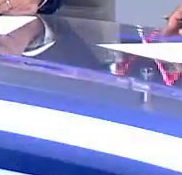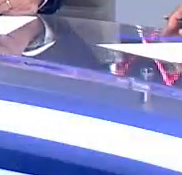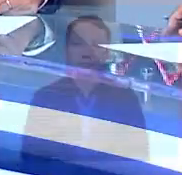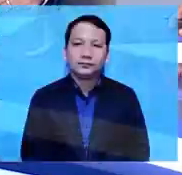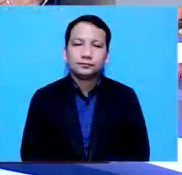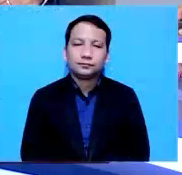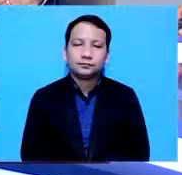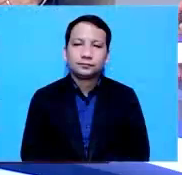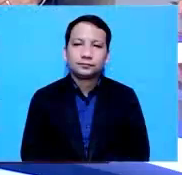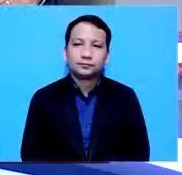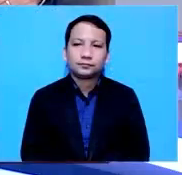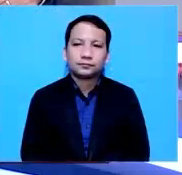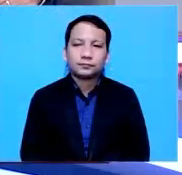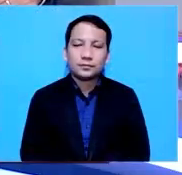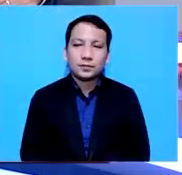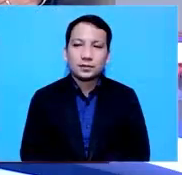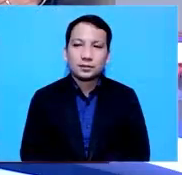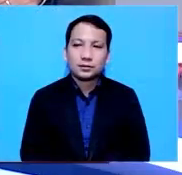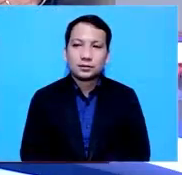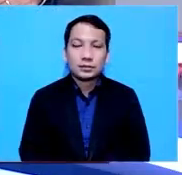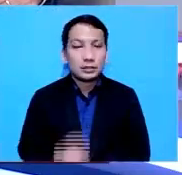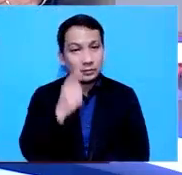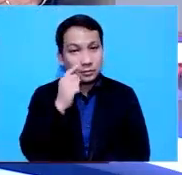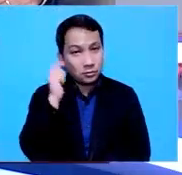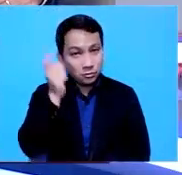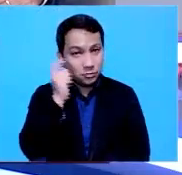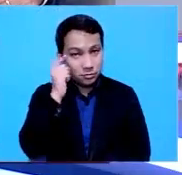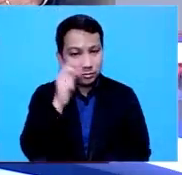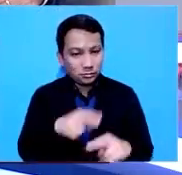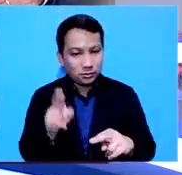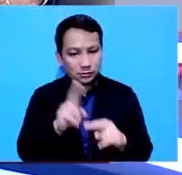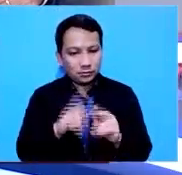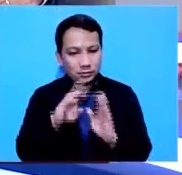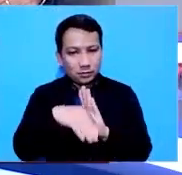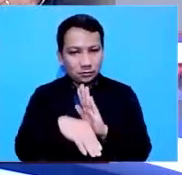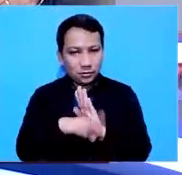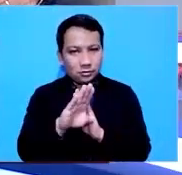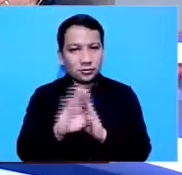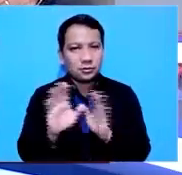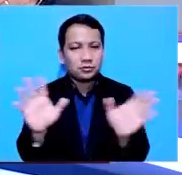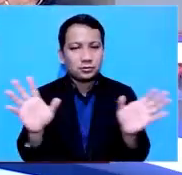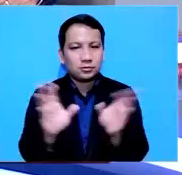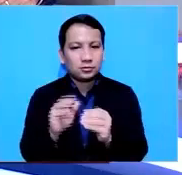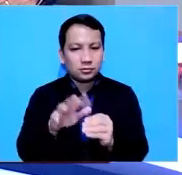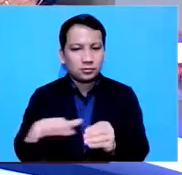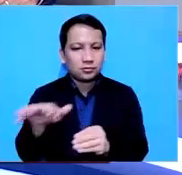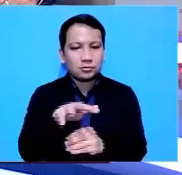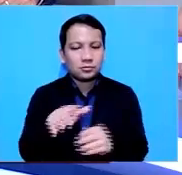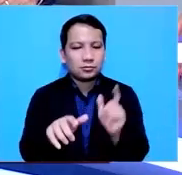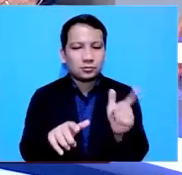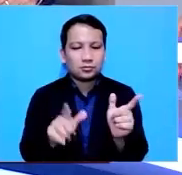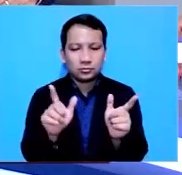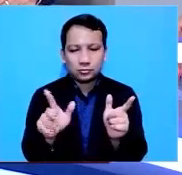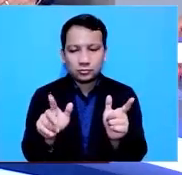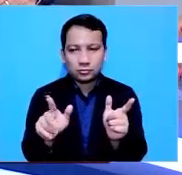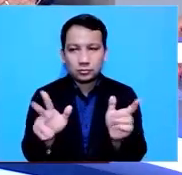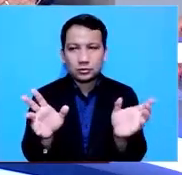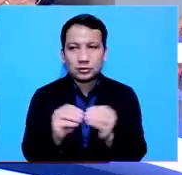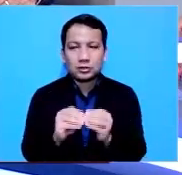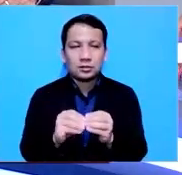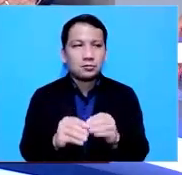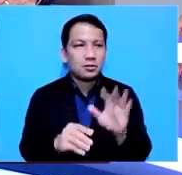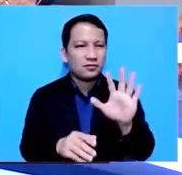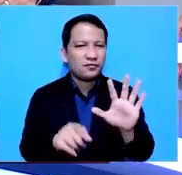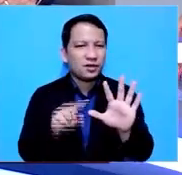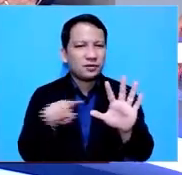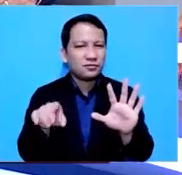Ng gobyernong projection ito para sa magiging inflation sa bansa sa buong 2023. Nilagay nila yan mula